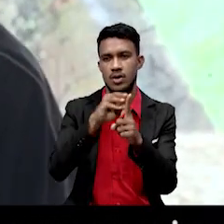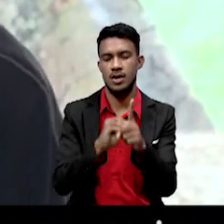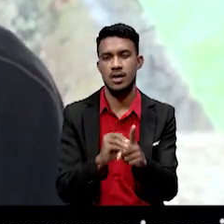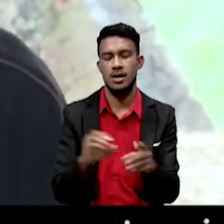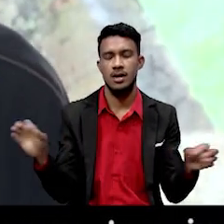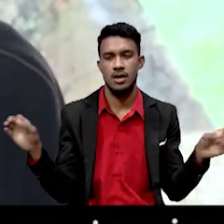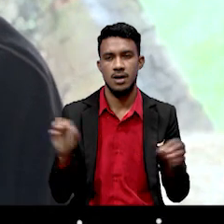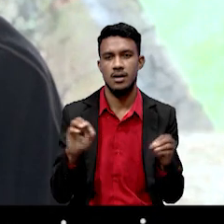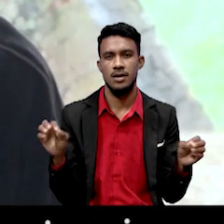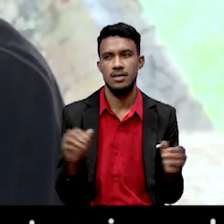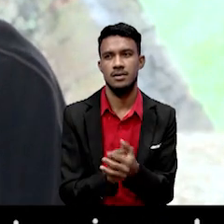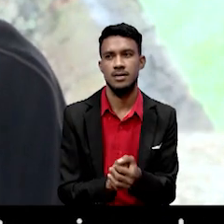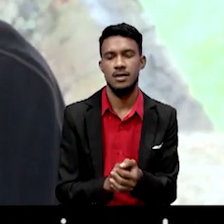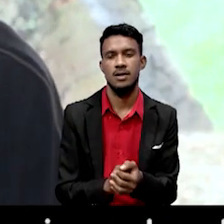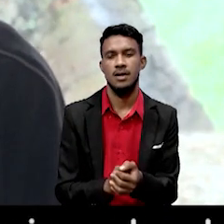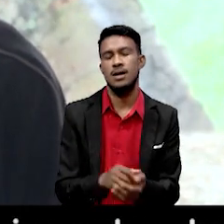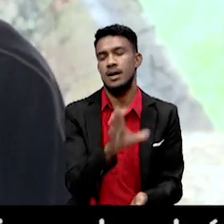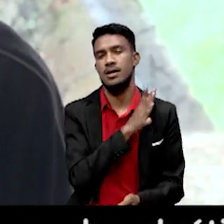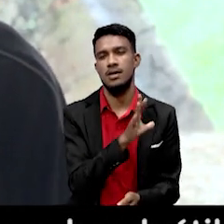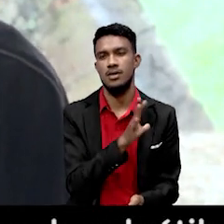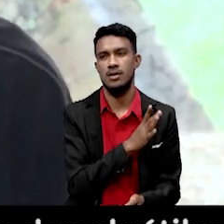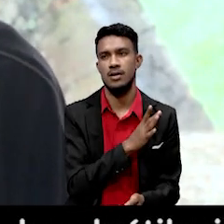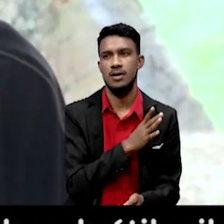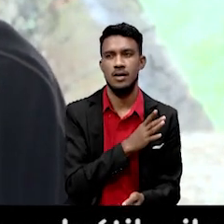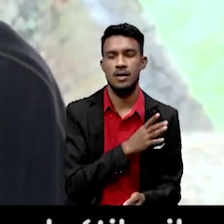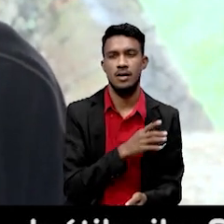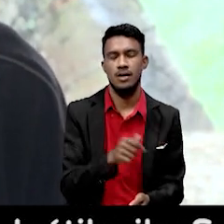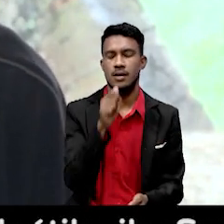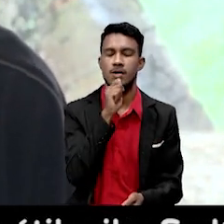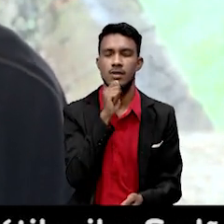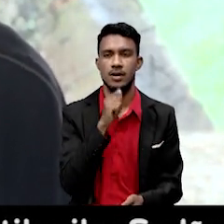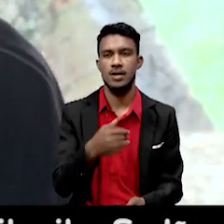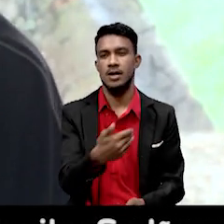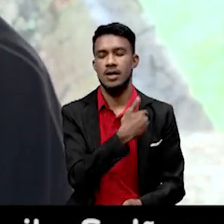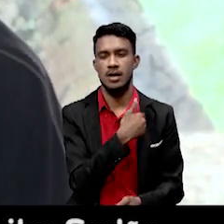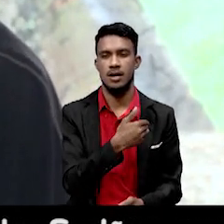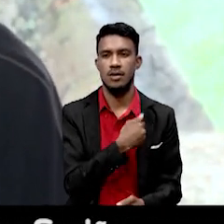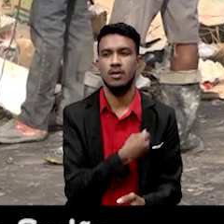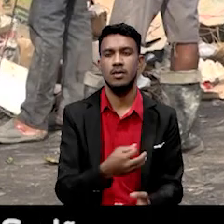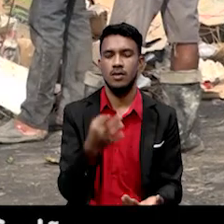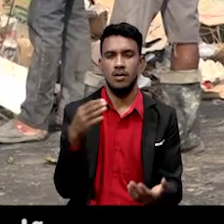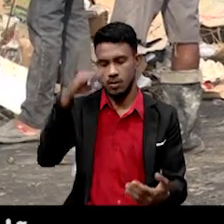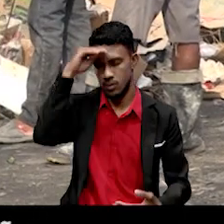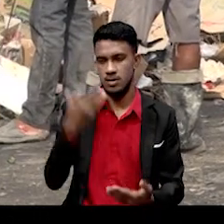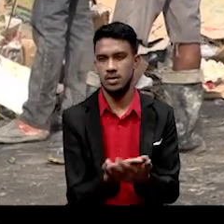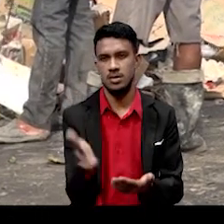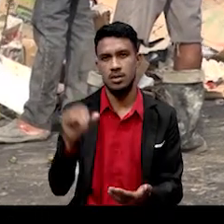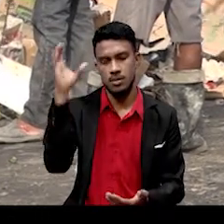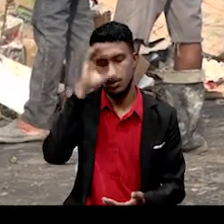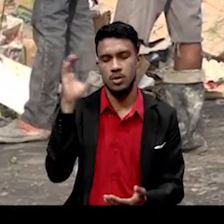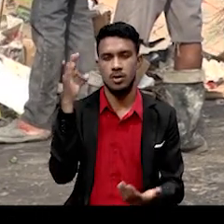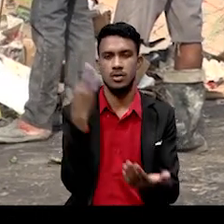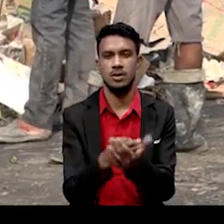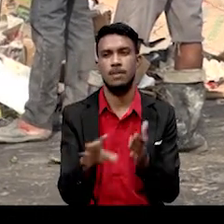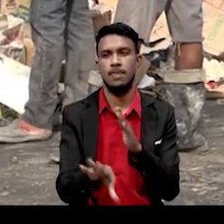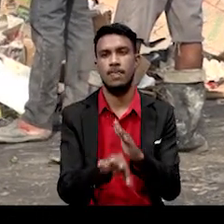ha, hindi to na. Tahan dit pa, hindi wani sira, bukosan hitan makula ang bahan. Ito pa lihan